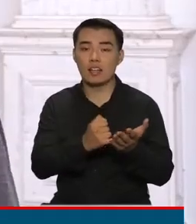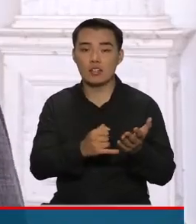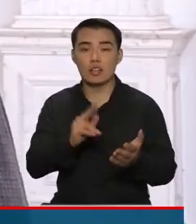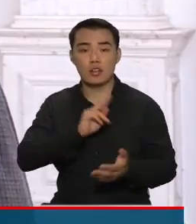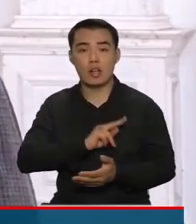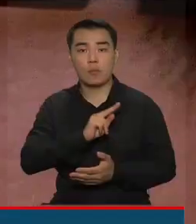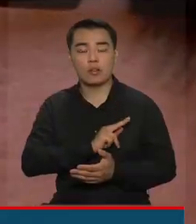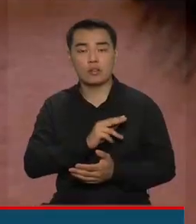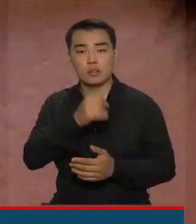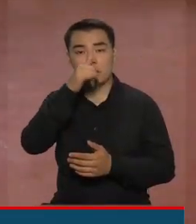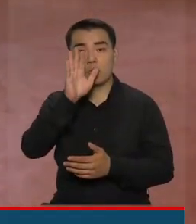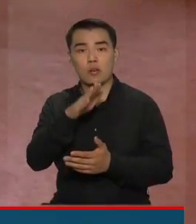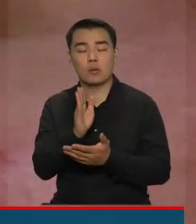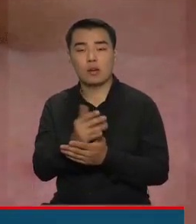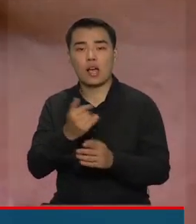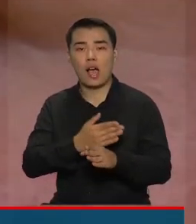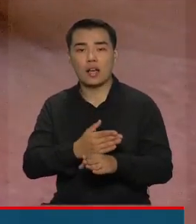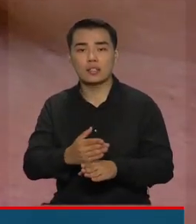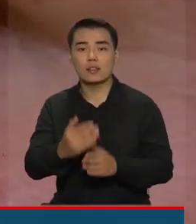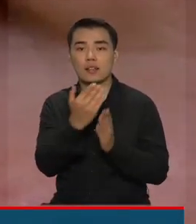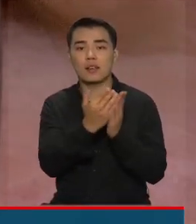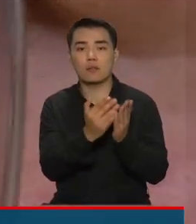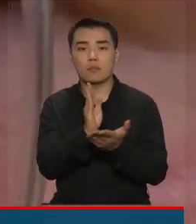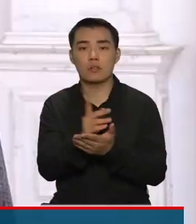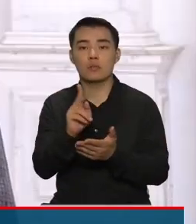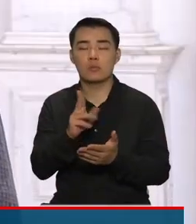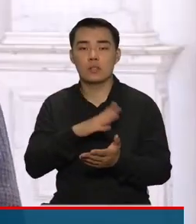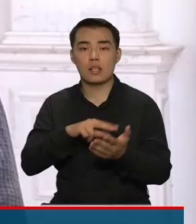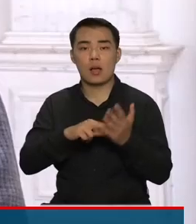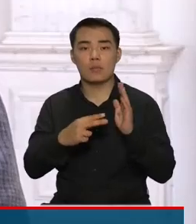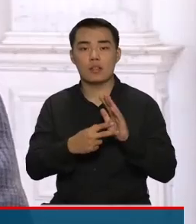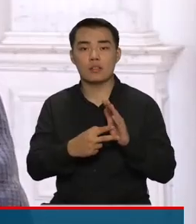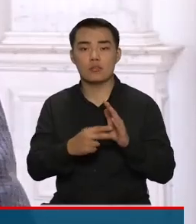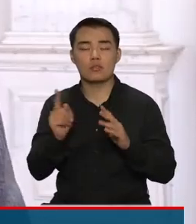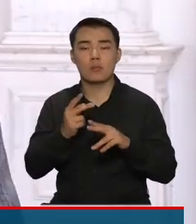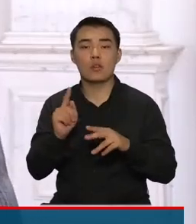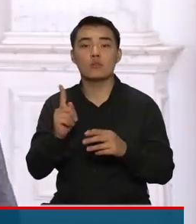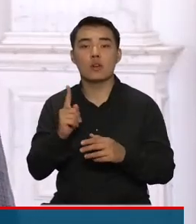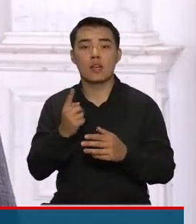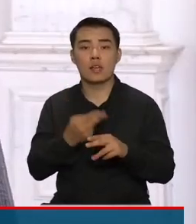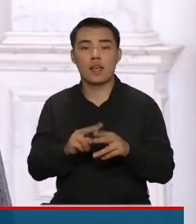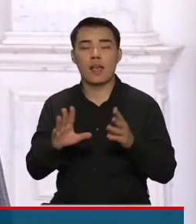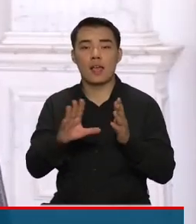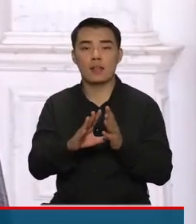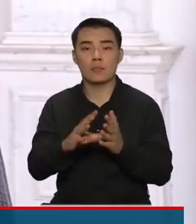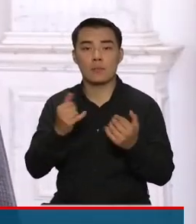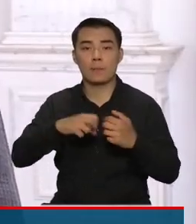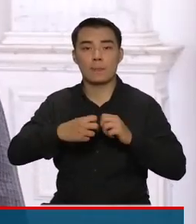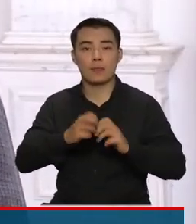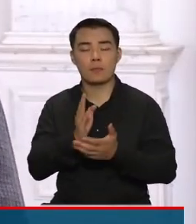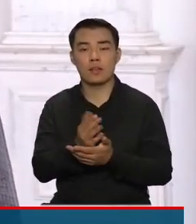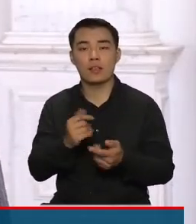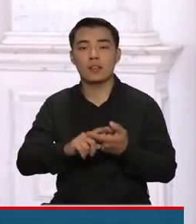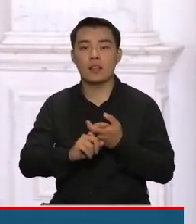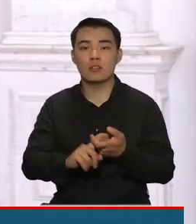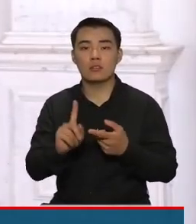невозможно производить. Мы просто отстаем от графика, который мы запланировали. Только из-за того, что вот электроэнергия идет перебой. Это касается не